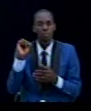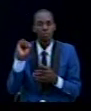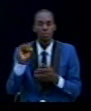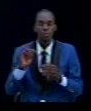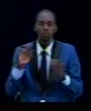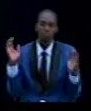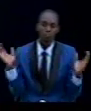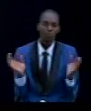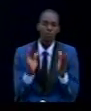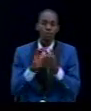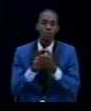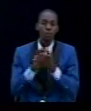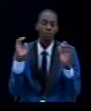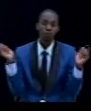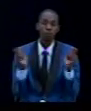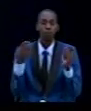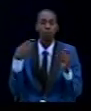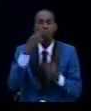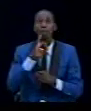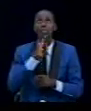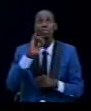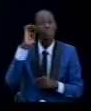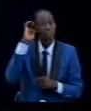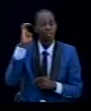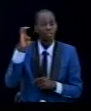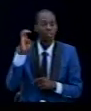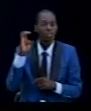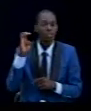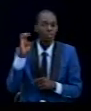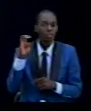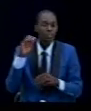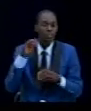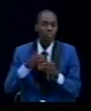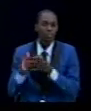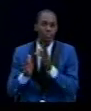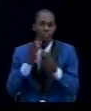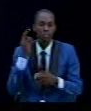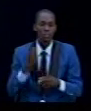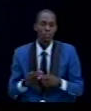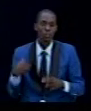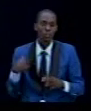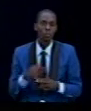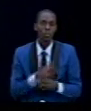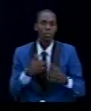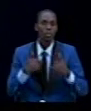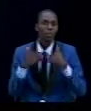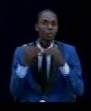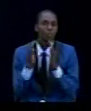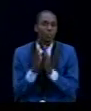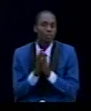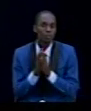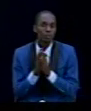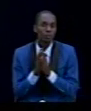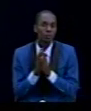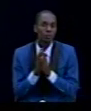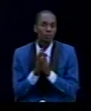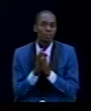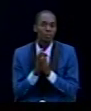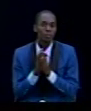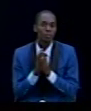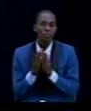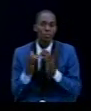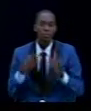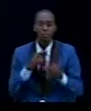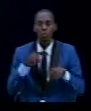his holy name. Au nom de Jésus, nous avons prié. In Jesus' name we have prayed. Nous voulons prier maintenant. We're going to now pray. Dans